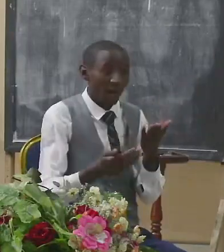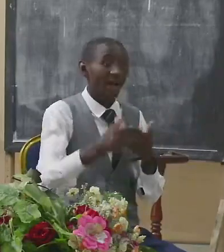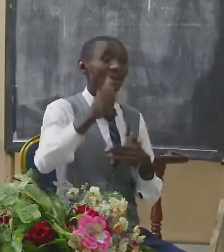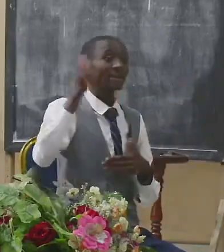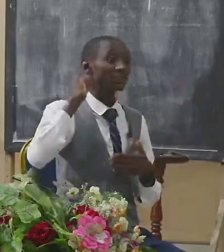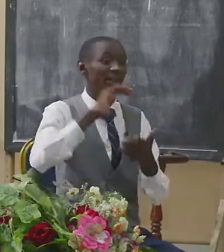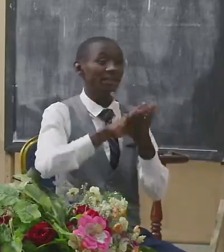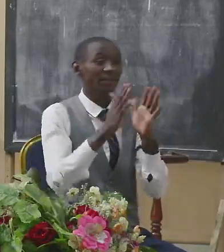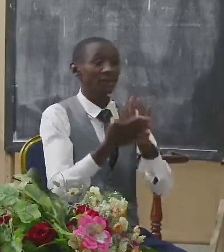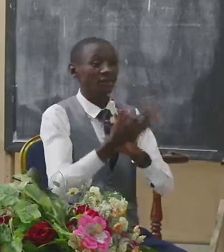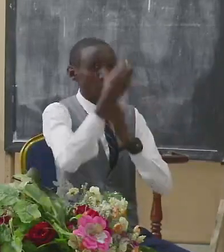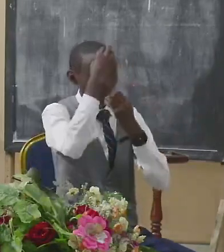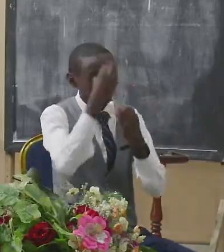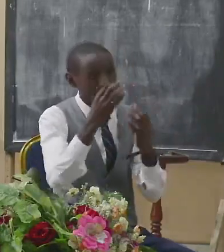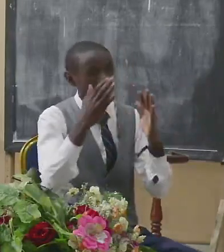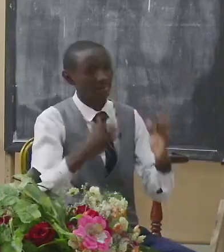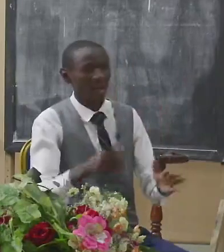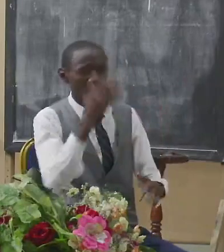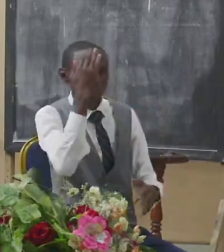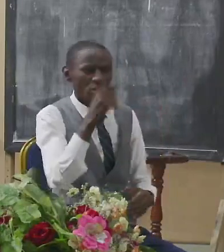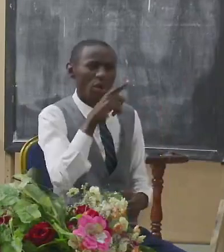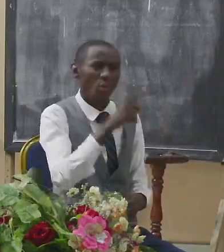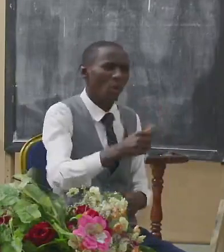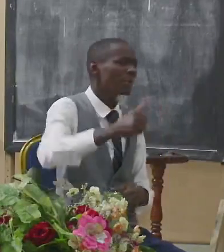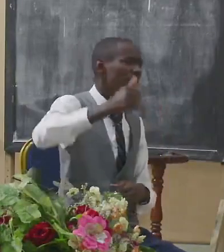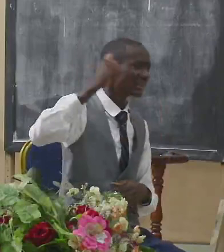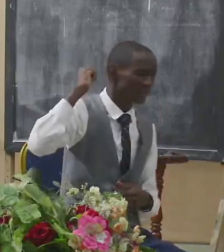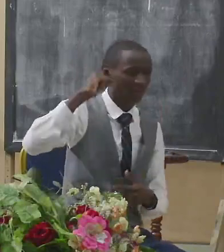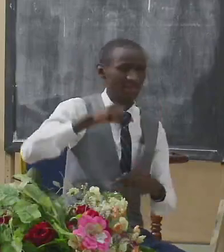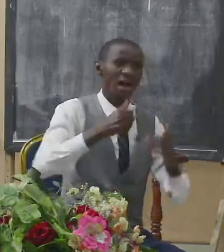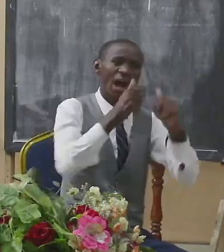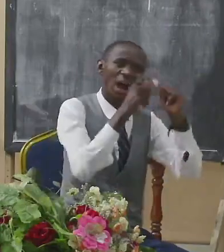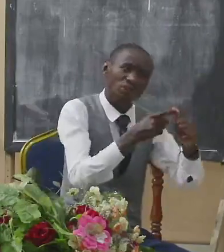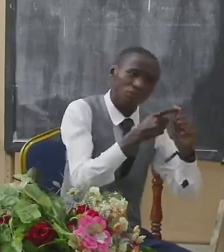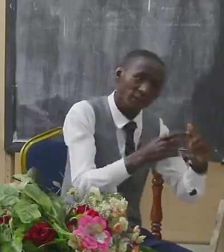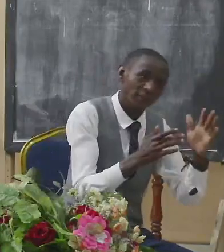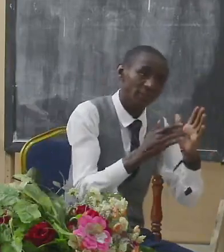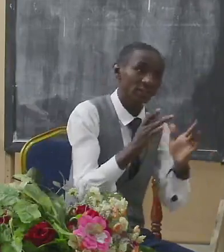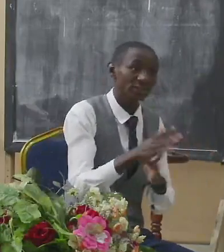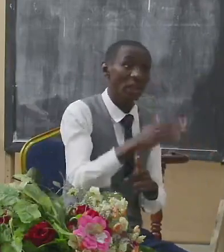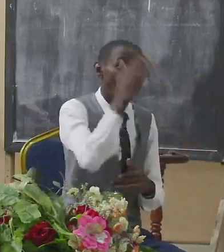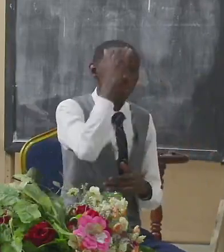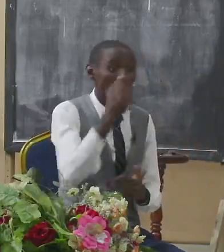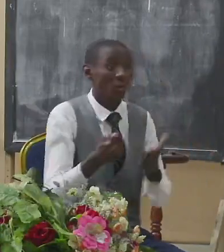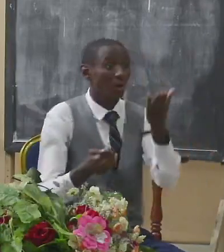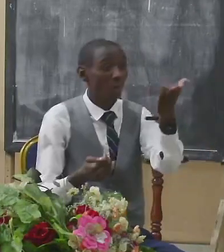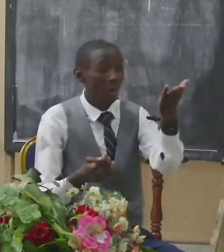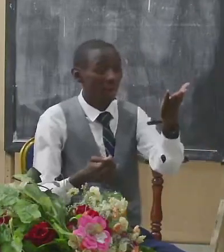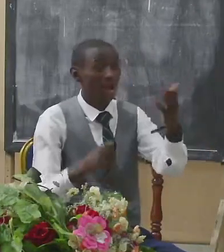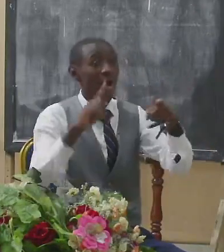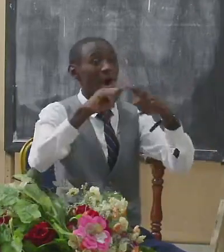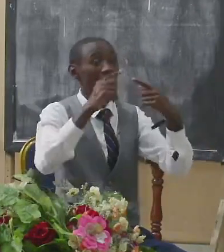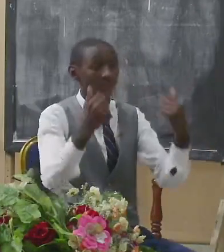obéissant. Wewe utakatala kuwa mtiifu. Kwa nini? Tu vas refuser de le suivre. Wewe utakataa kumfuata. Kwa nini wewe?